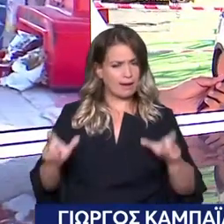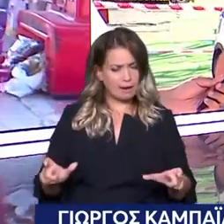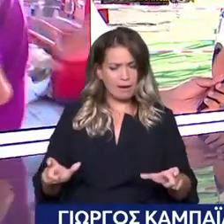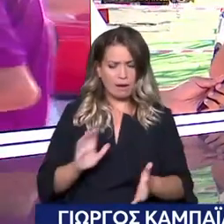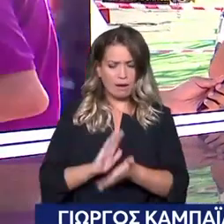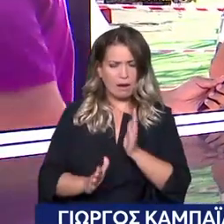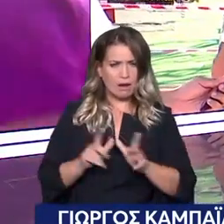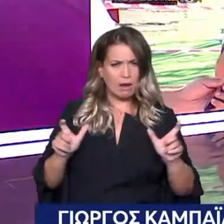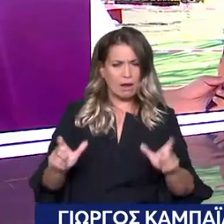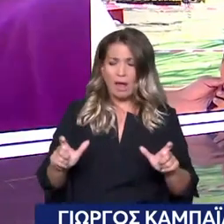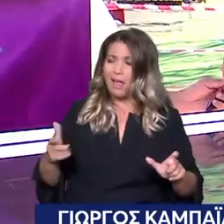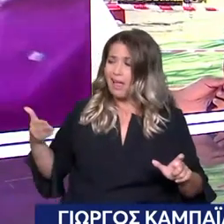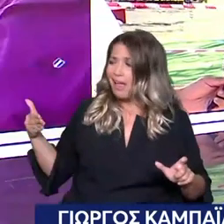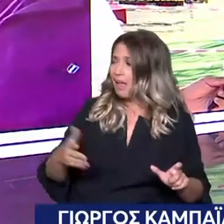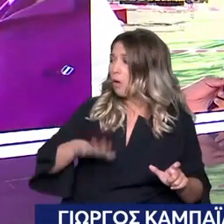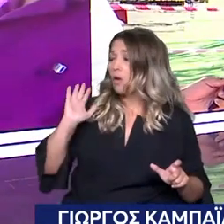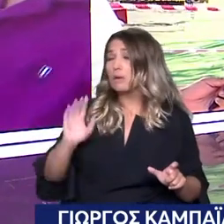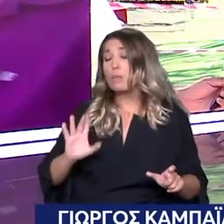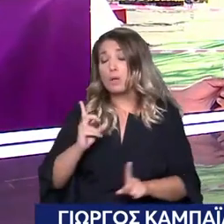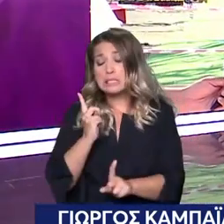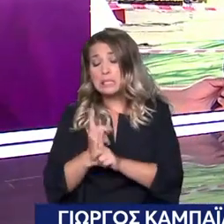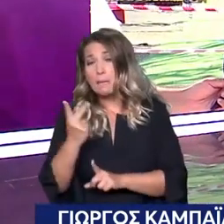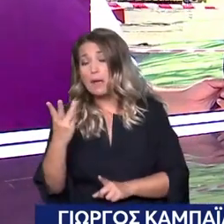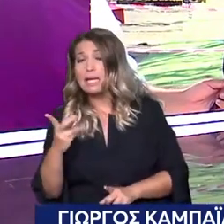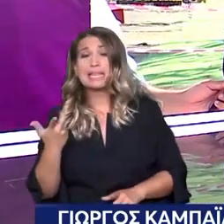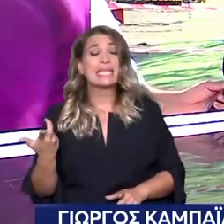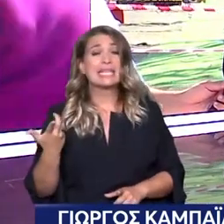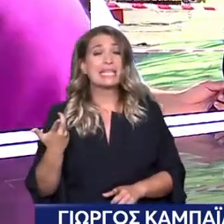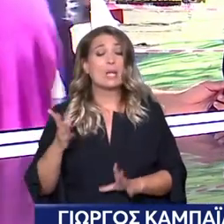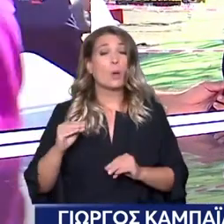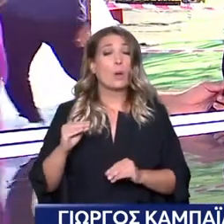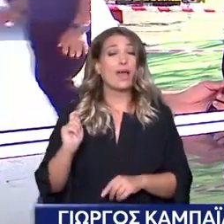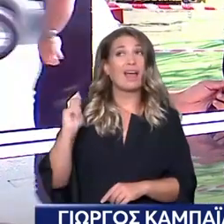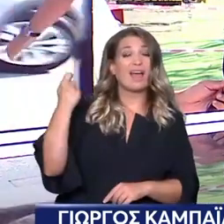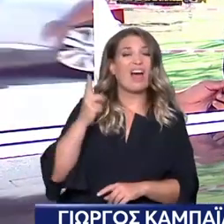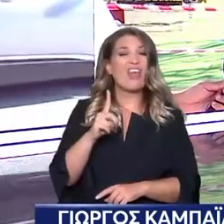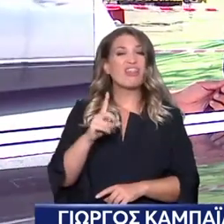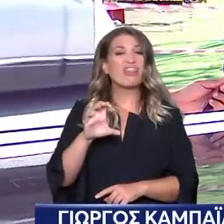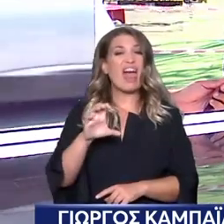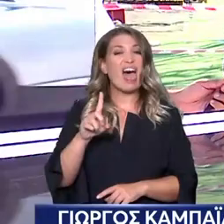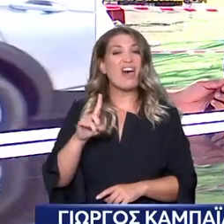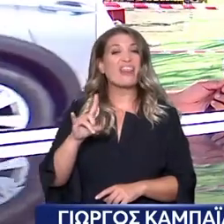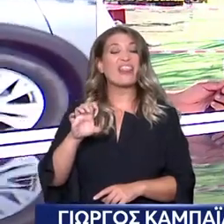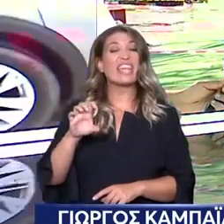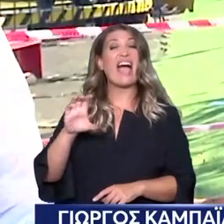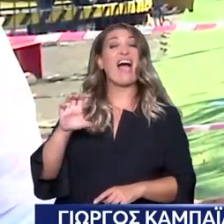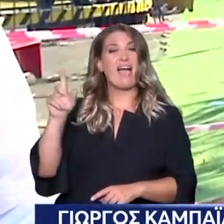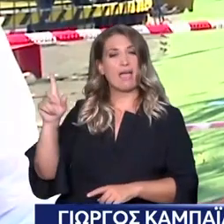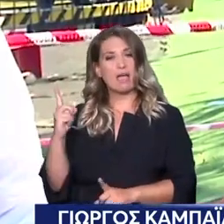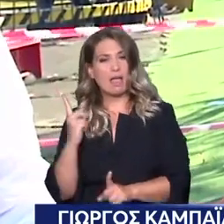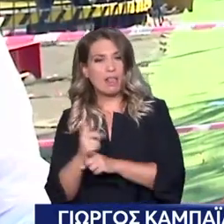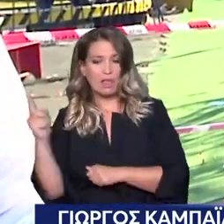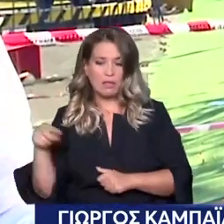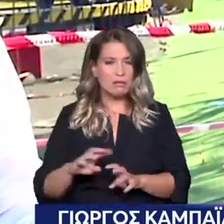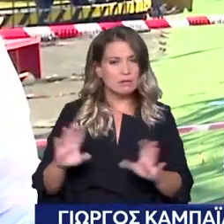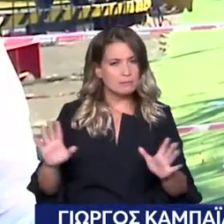ΔΔΕ για να ξεκινήσουν οι μετρήσεις. Τι έβγαλε λοιπόν από το πόρισμα, δεν το ξέρετε ούτε